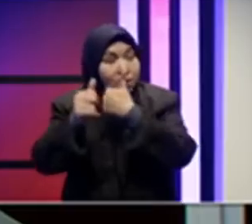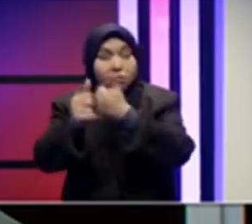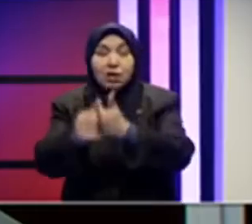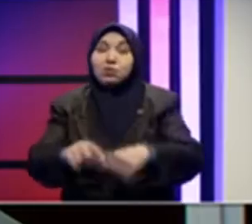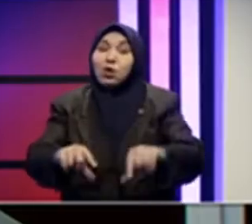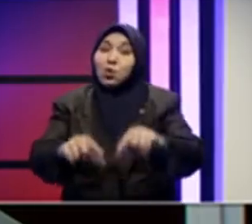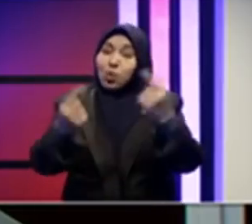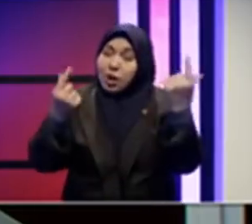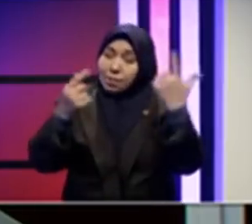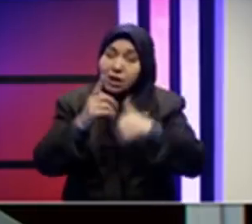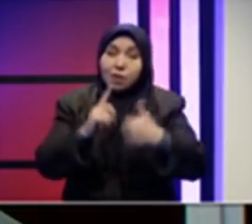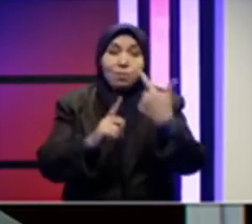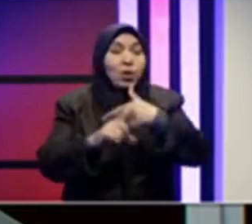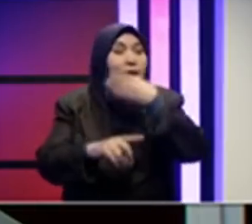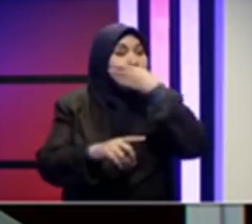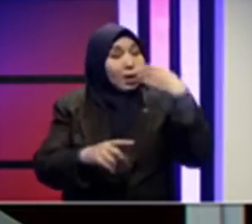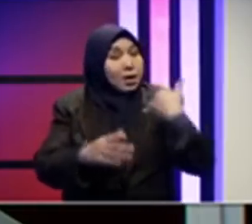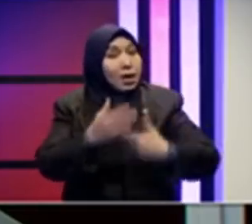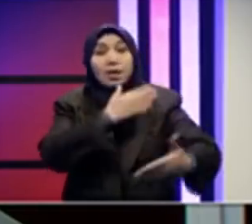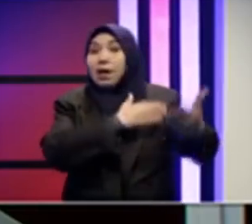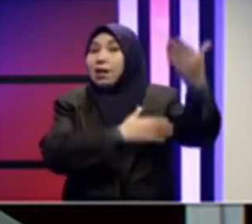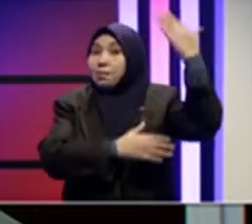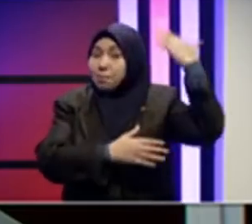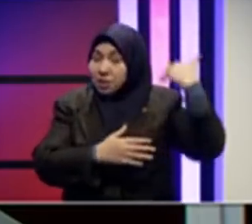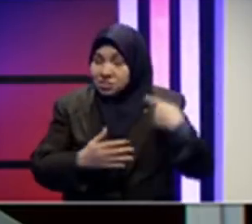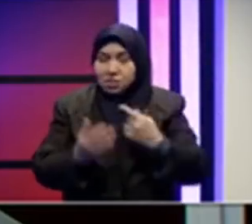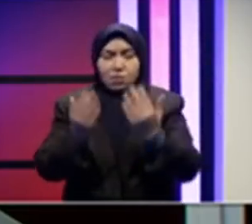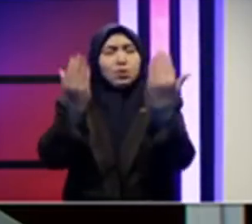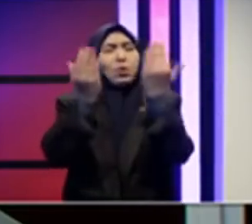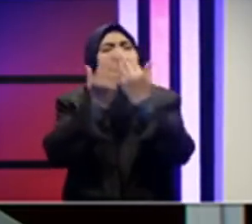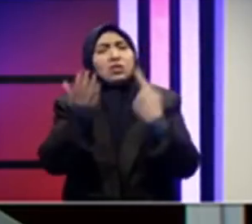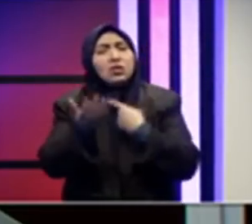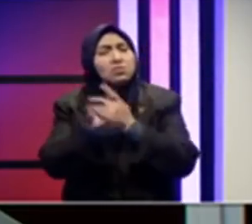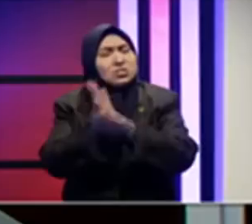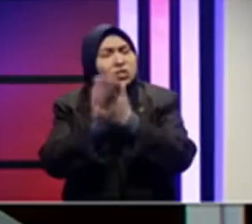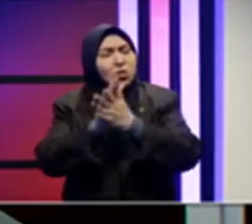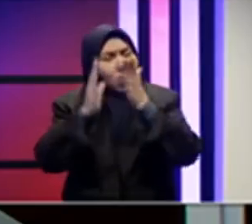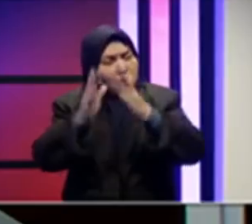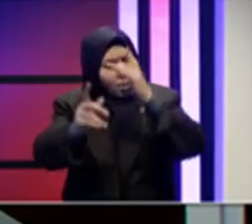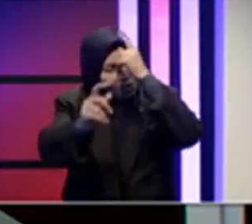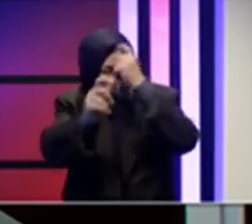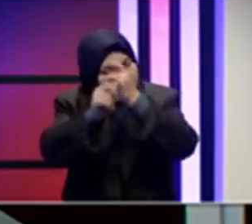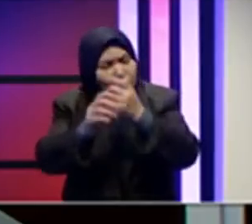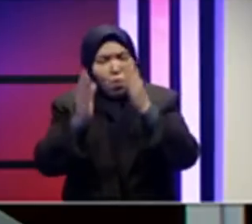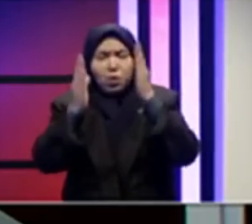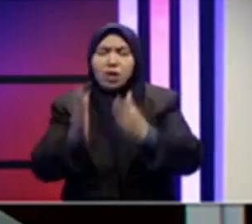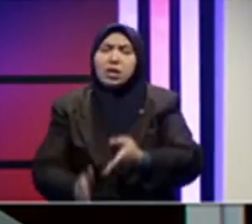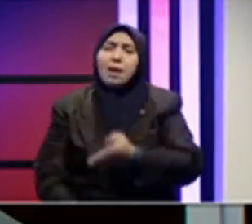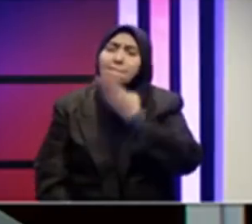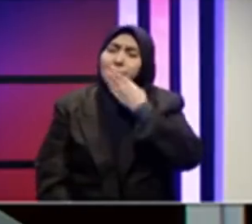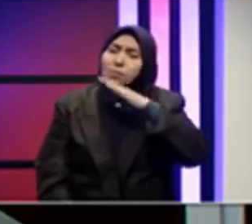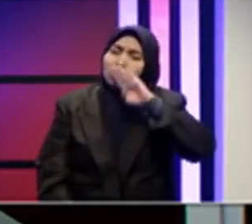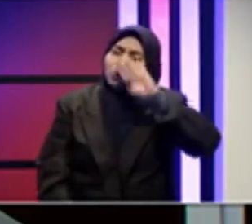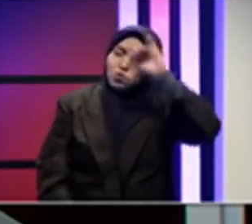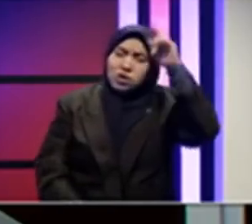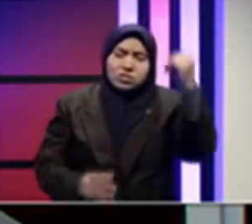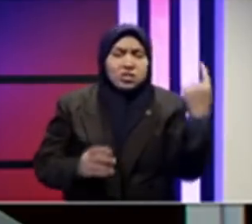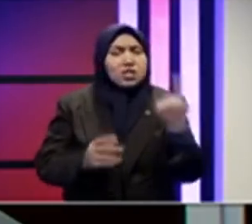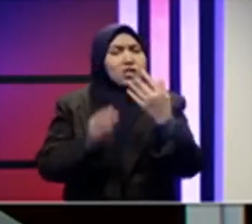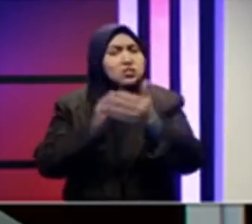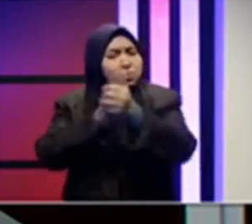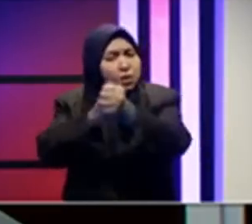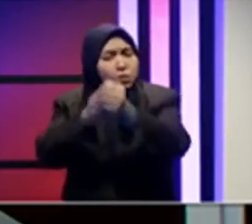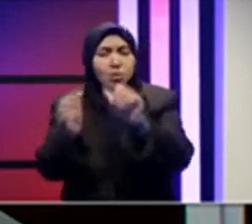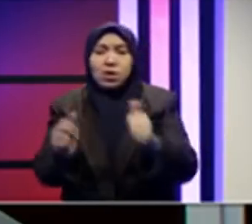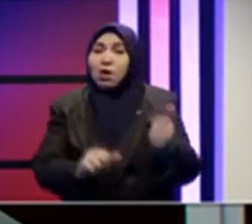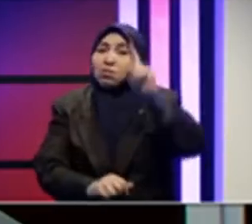pada bulan Ramadan yang lepas, dan kita mendoakan agar kita menjadi orang yang bertakwa, orang yang bersyukur dan sentiasa dipandu oleh Allah